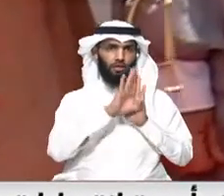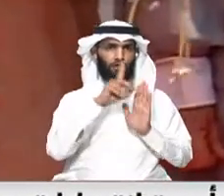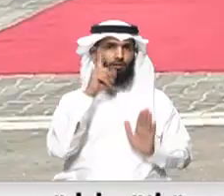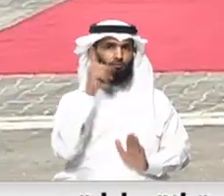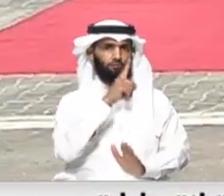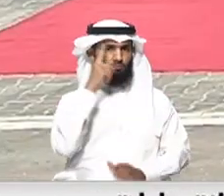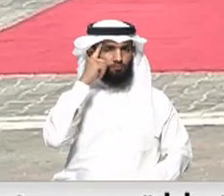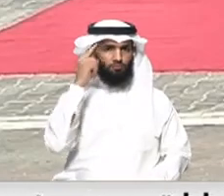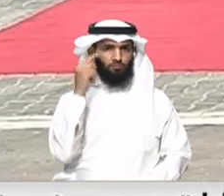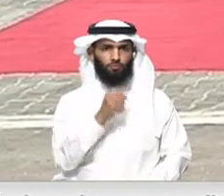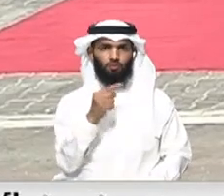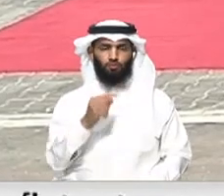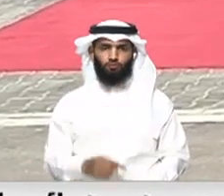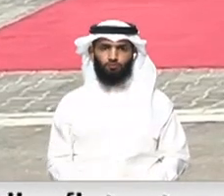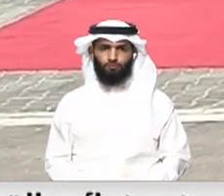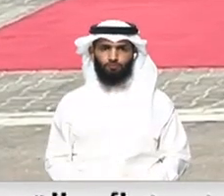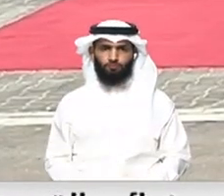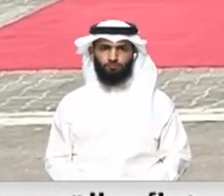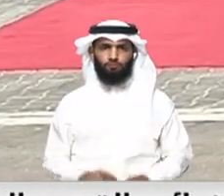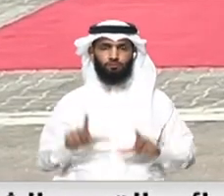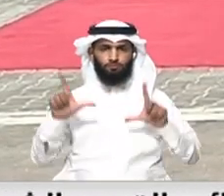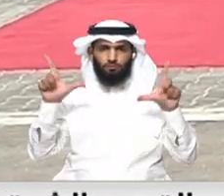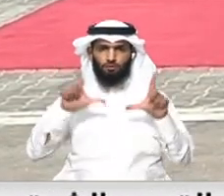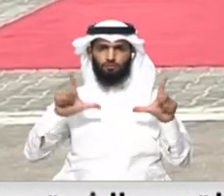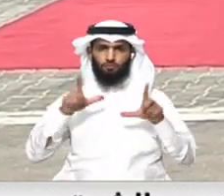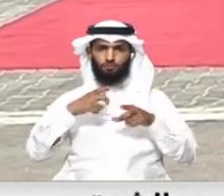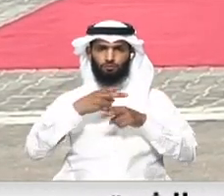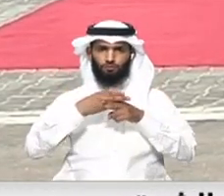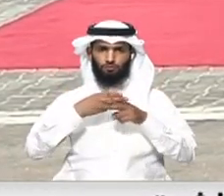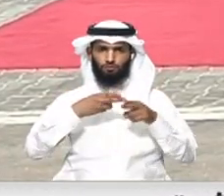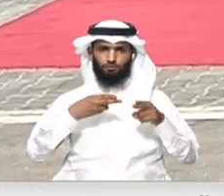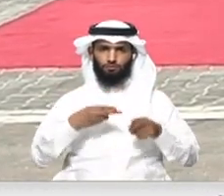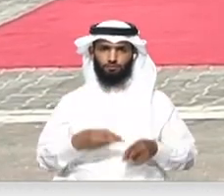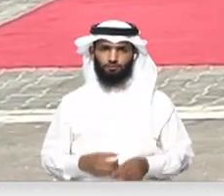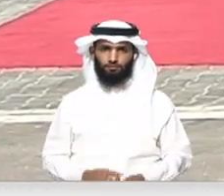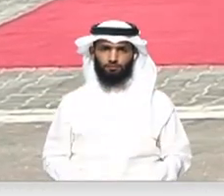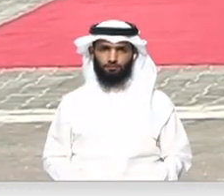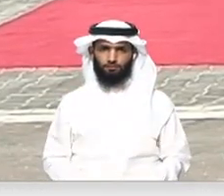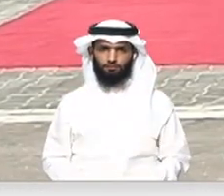العالميه جيهان حبيب تلفزيون دوله